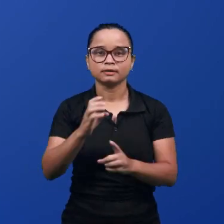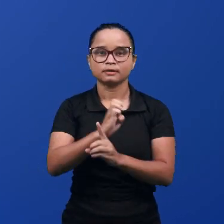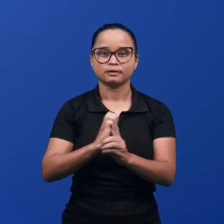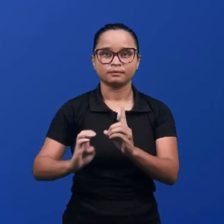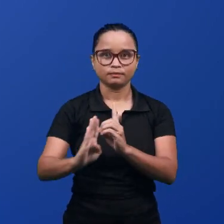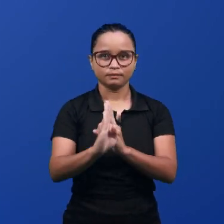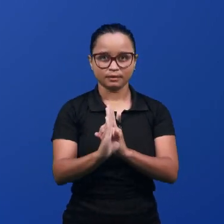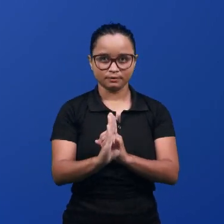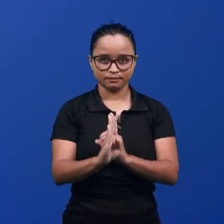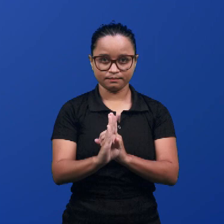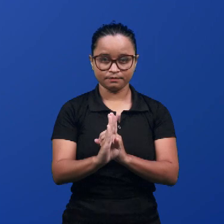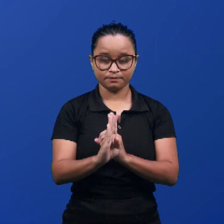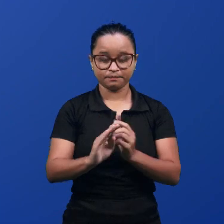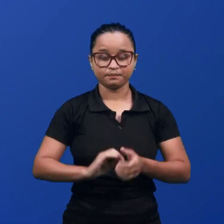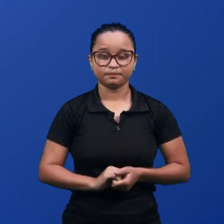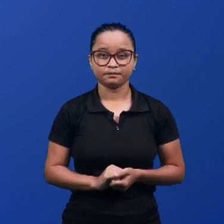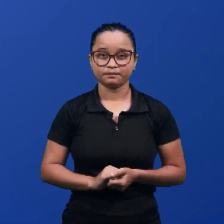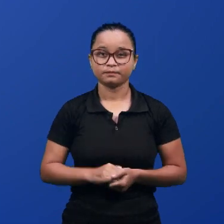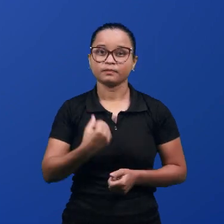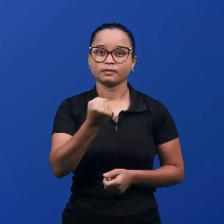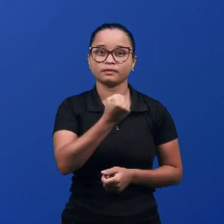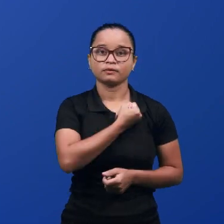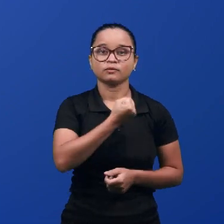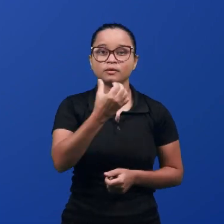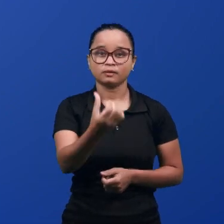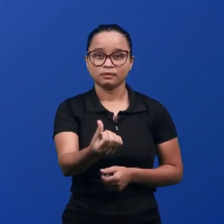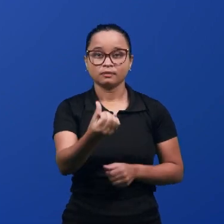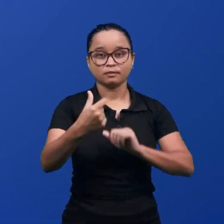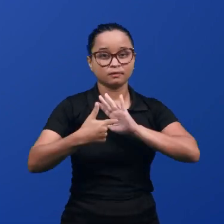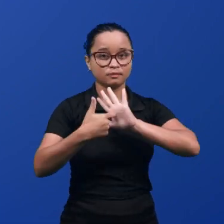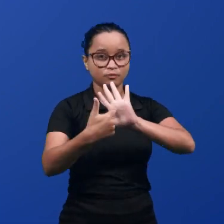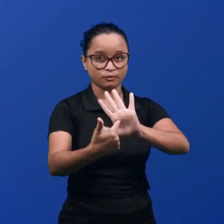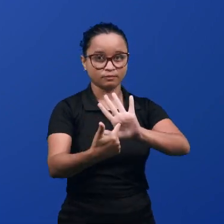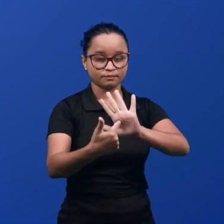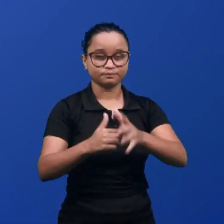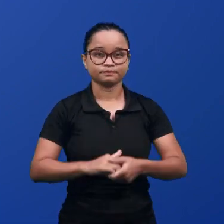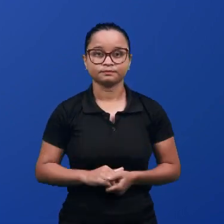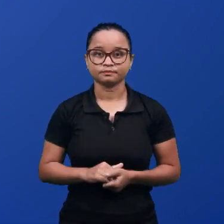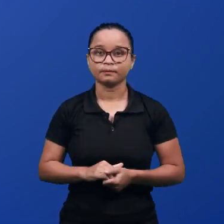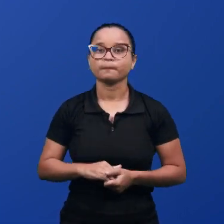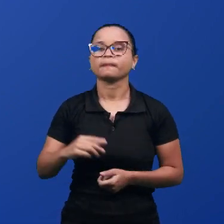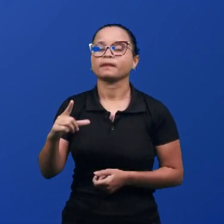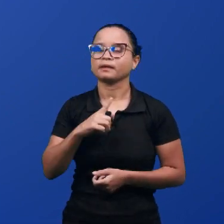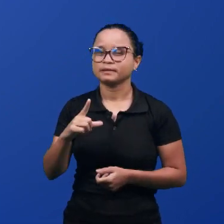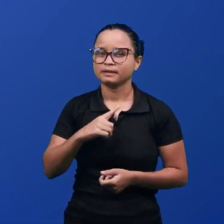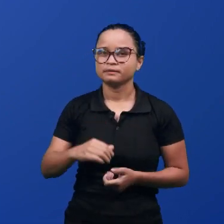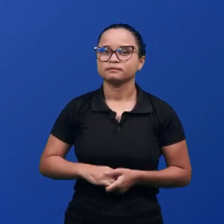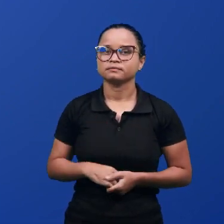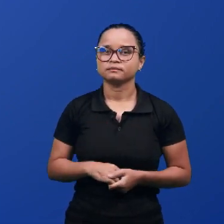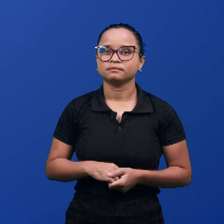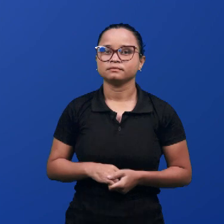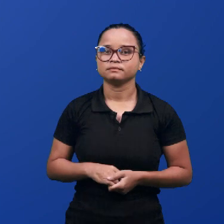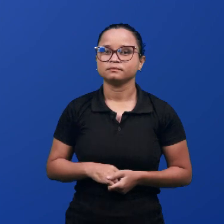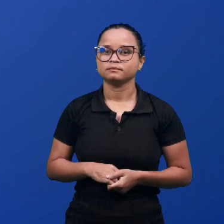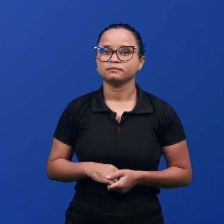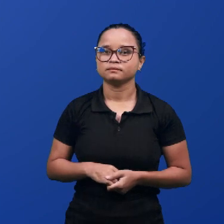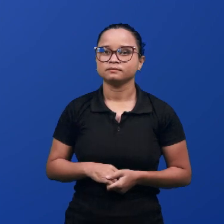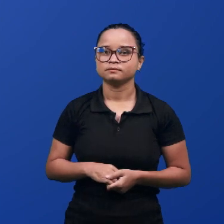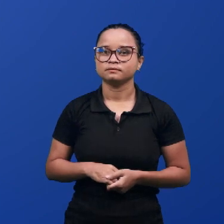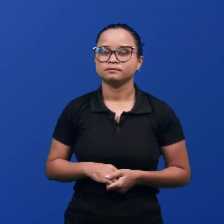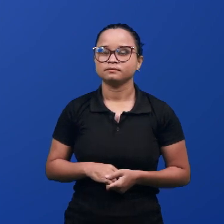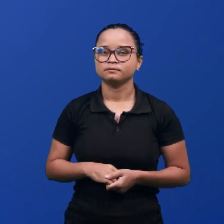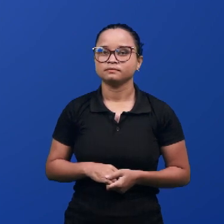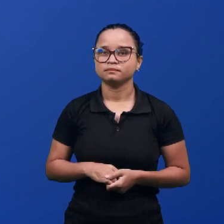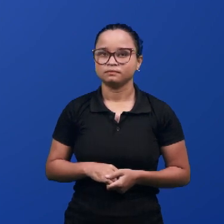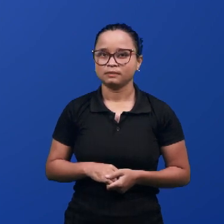une question de l'école biblique dominicale. La question numéro 6, c'est qu'il me dit, il existe une